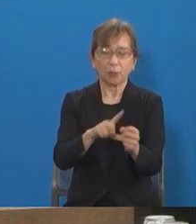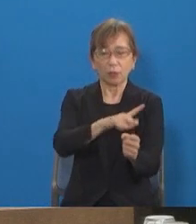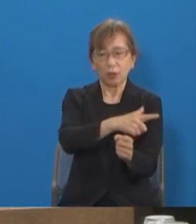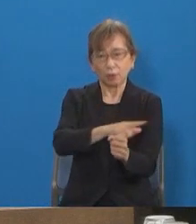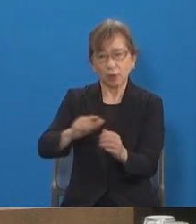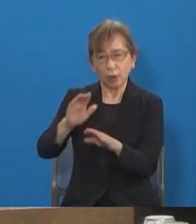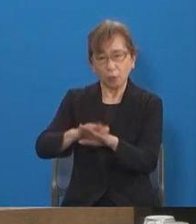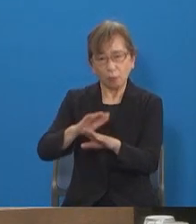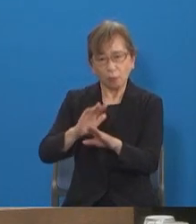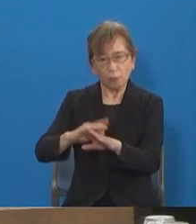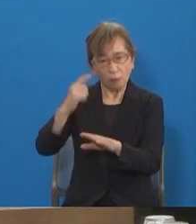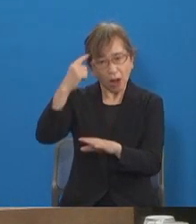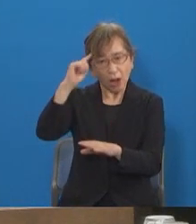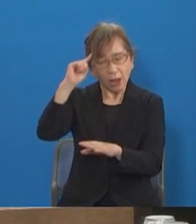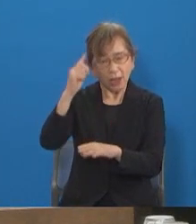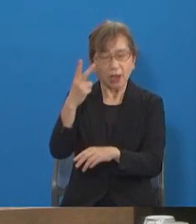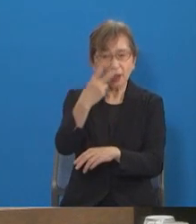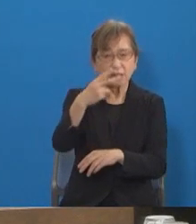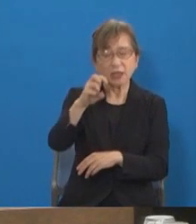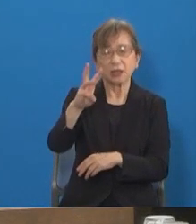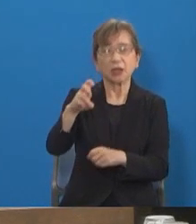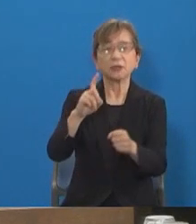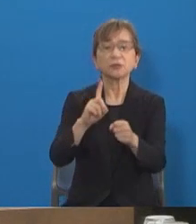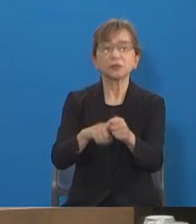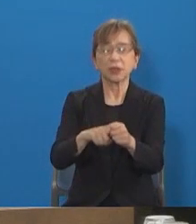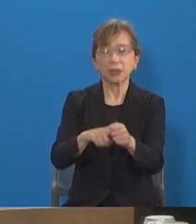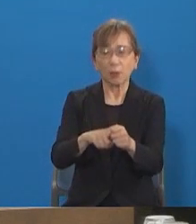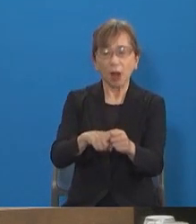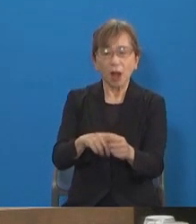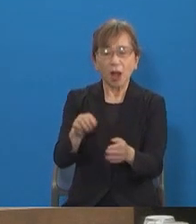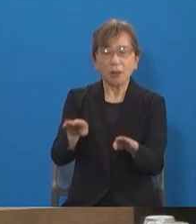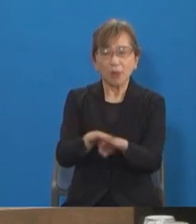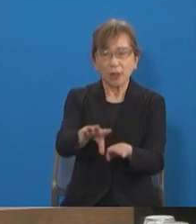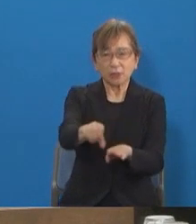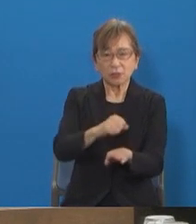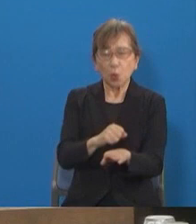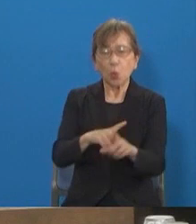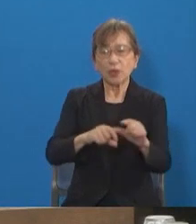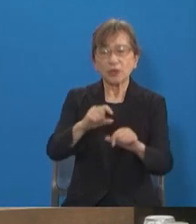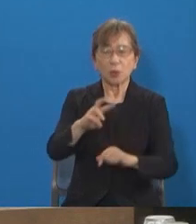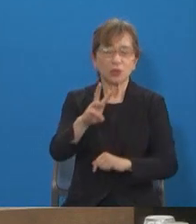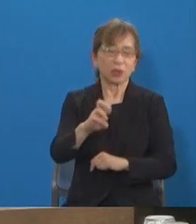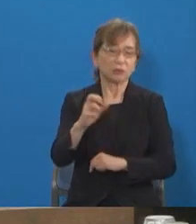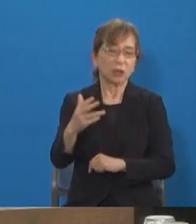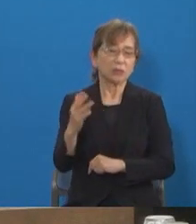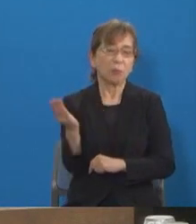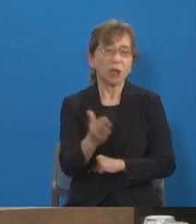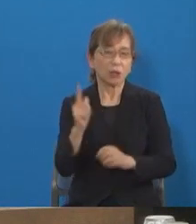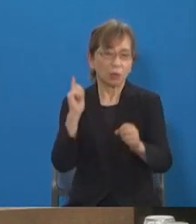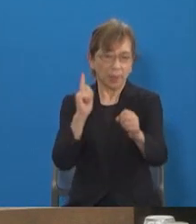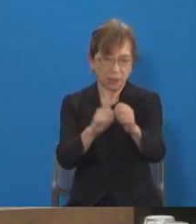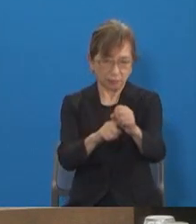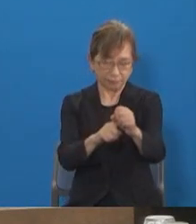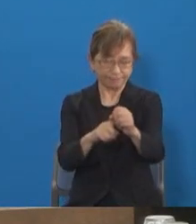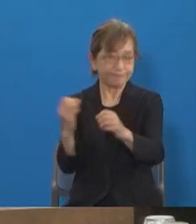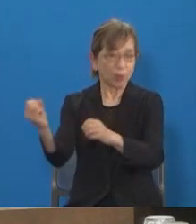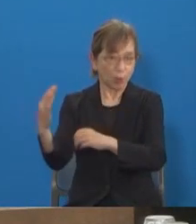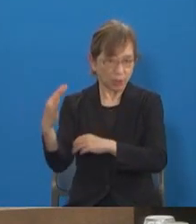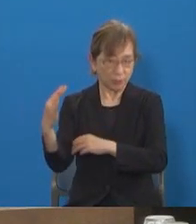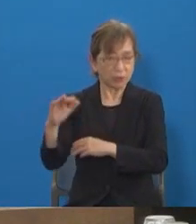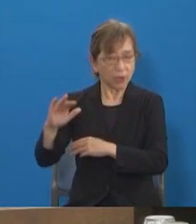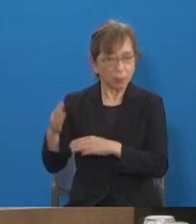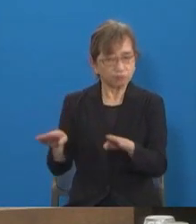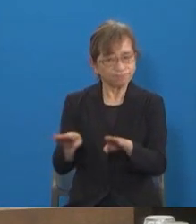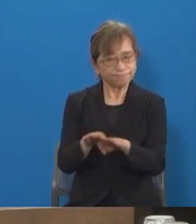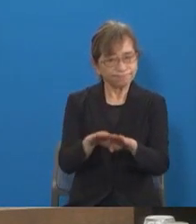じた上で、2030年には取得率 85% を目指すとされています。しかし、育休中